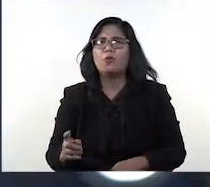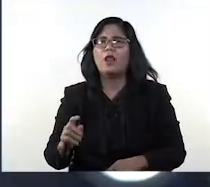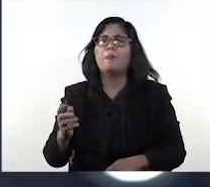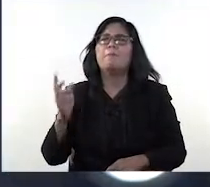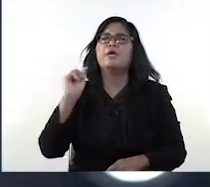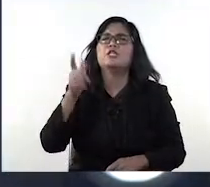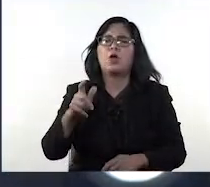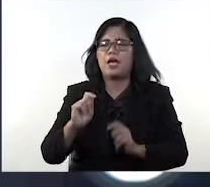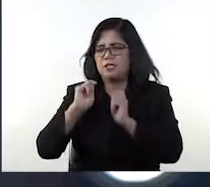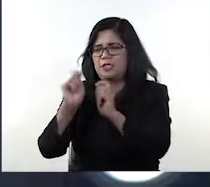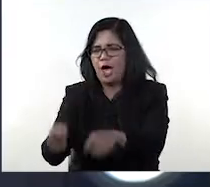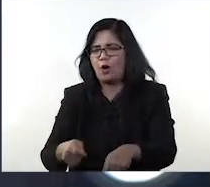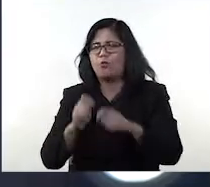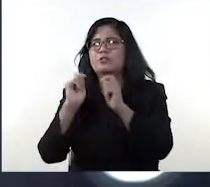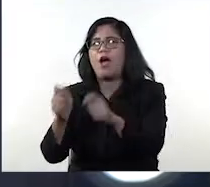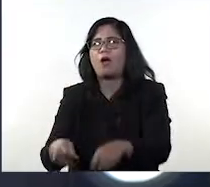Syariah